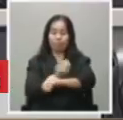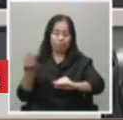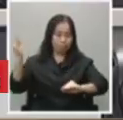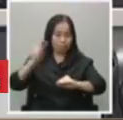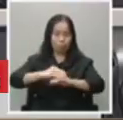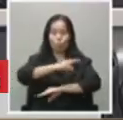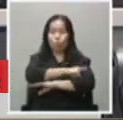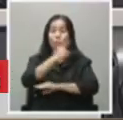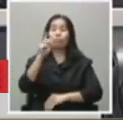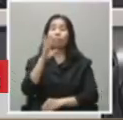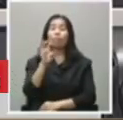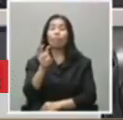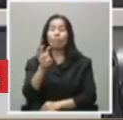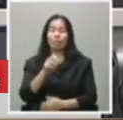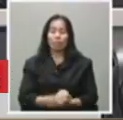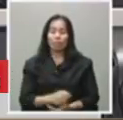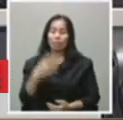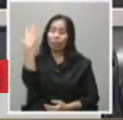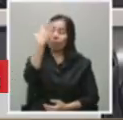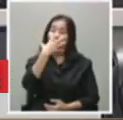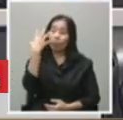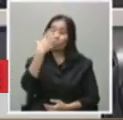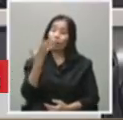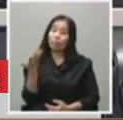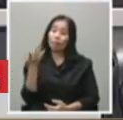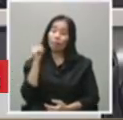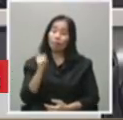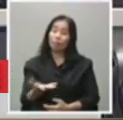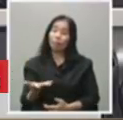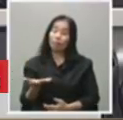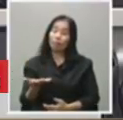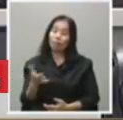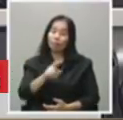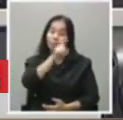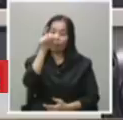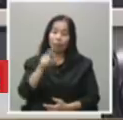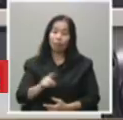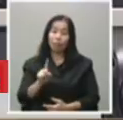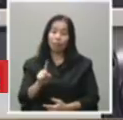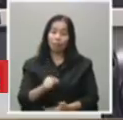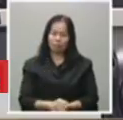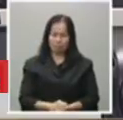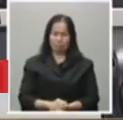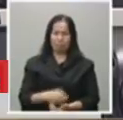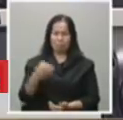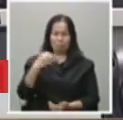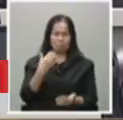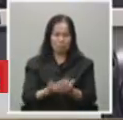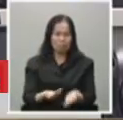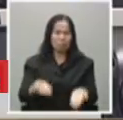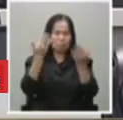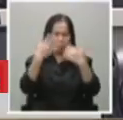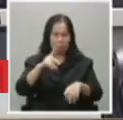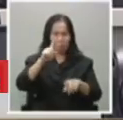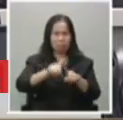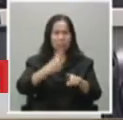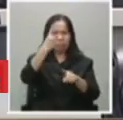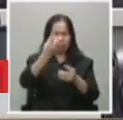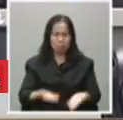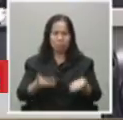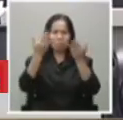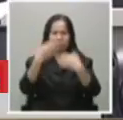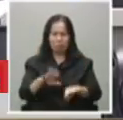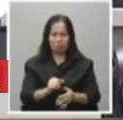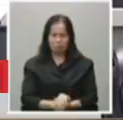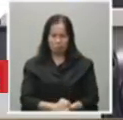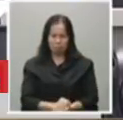ทหลอกแล้วฮะหรือยังไงครับตำรวจเอาขึ้นไปแล้วเมื่อมกรานี่ไง18บาทจิรายุไป